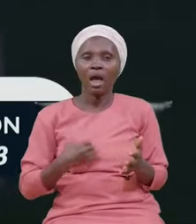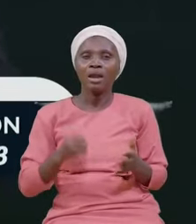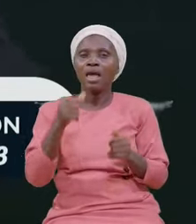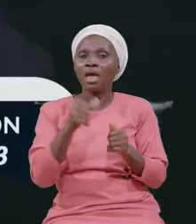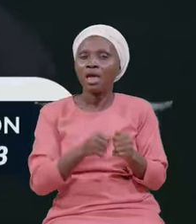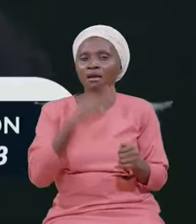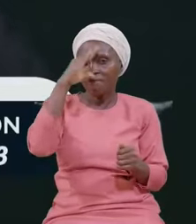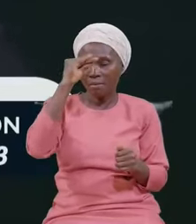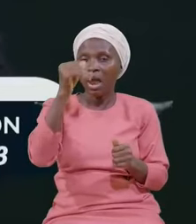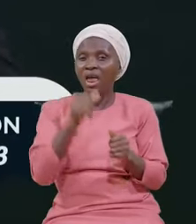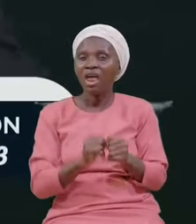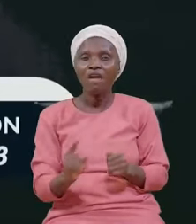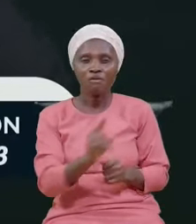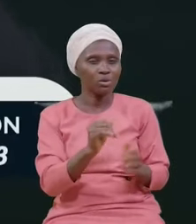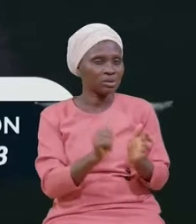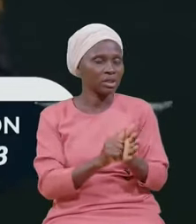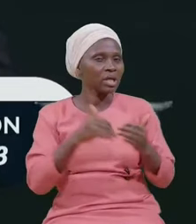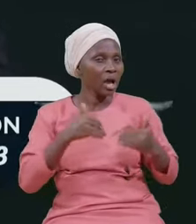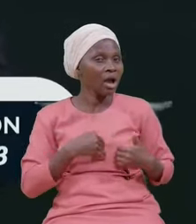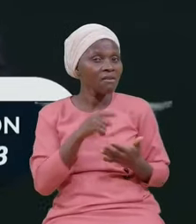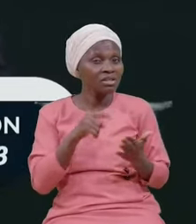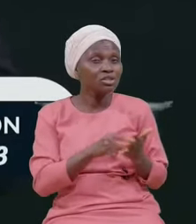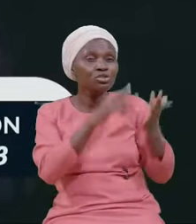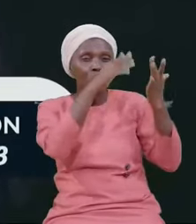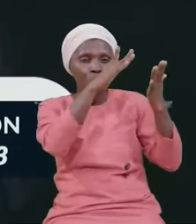Quiconque a cette espérance